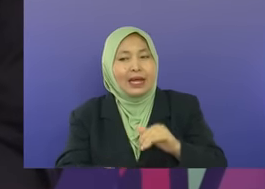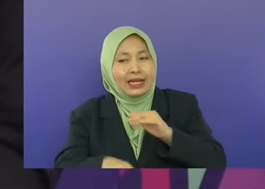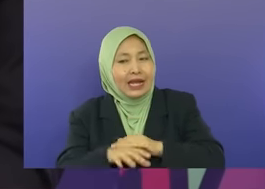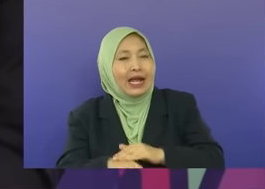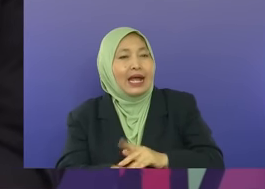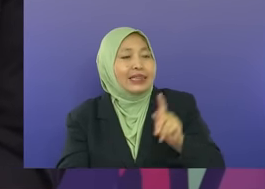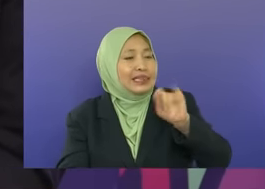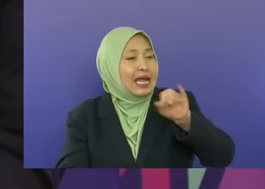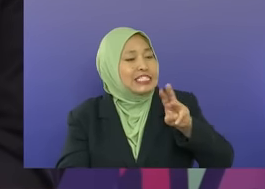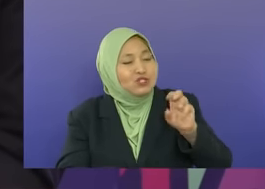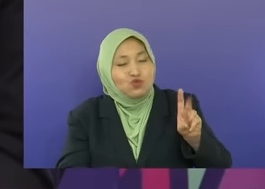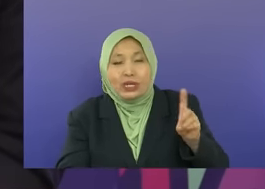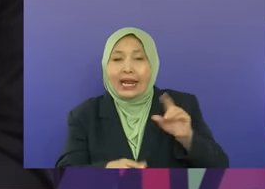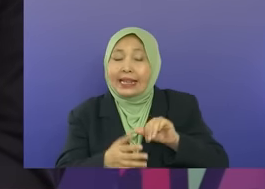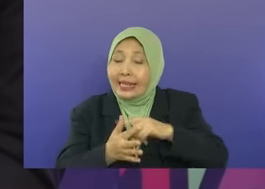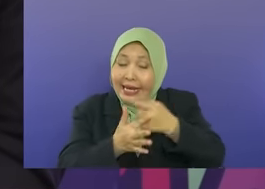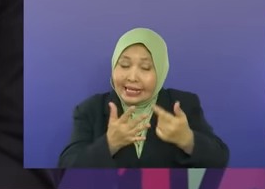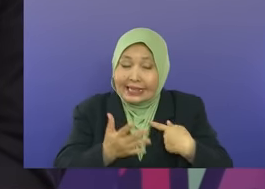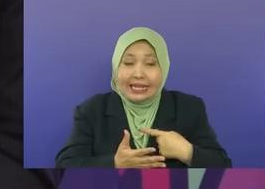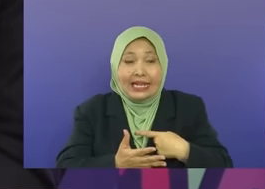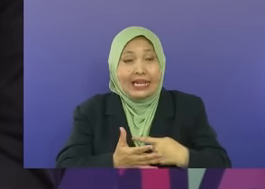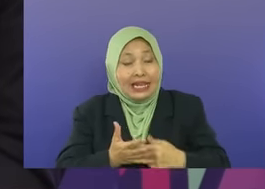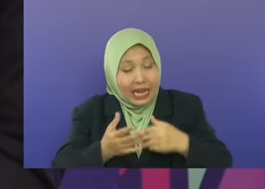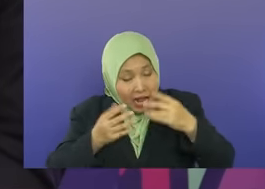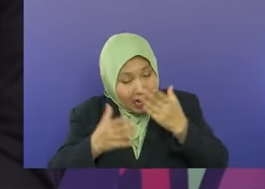antara yang kita lakukan